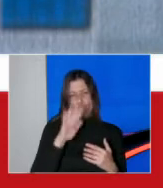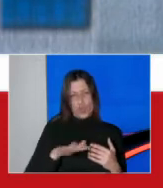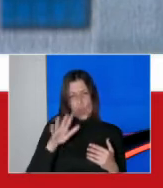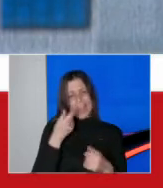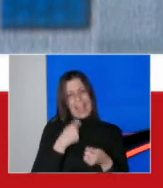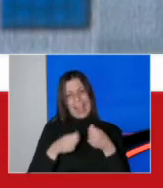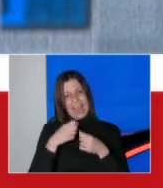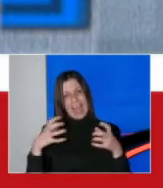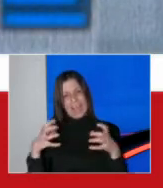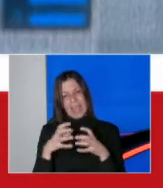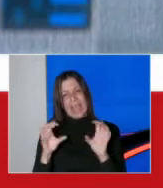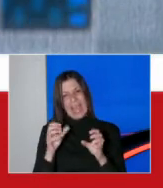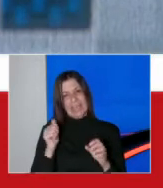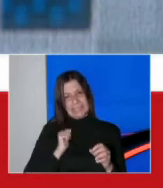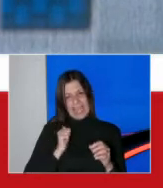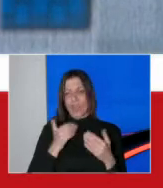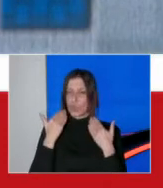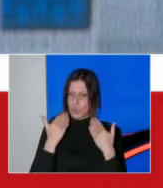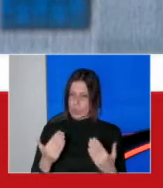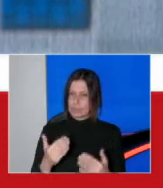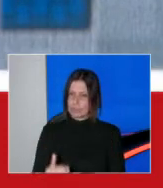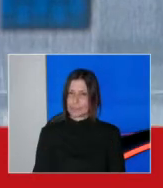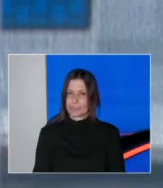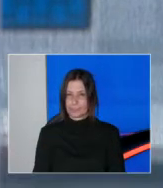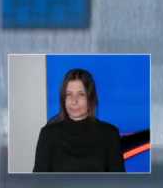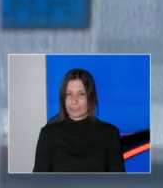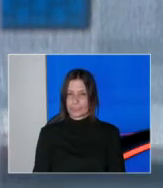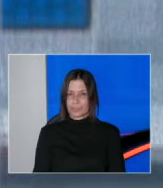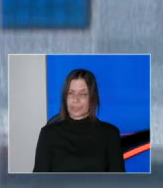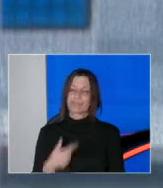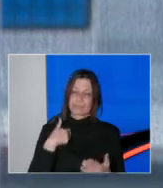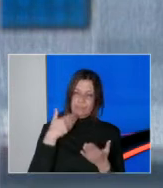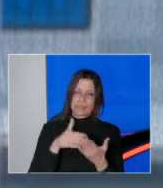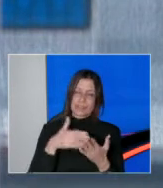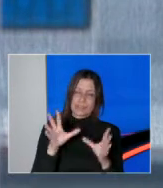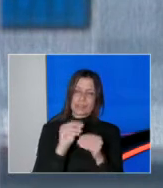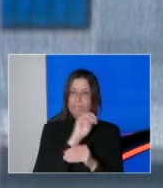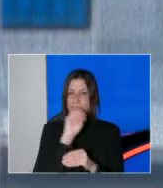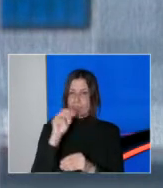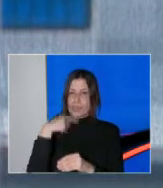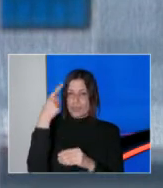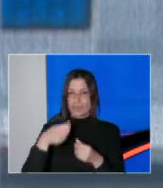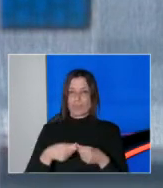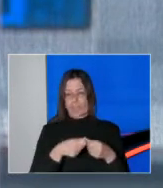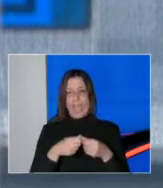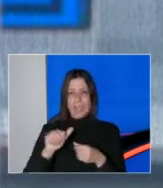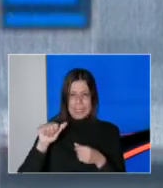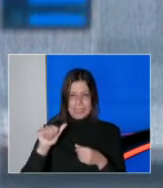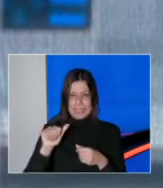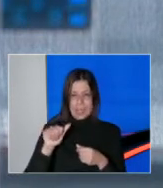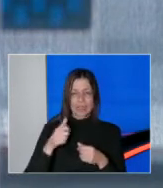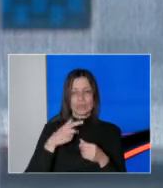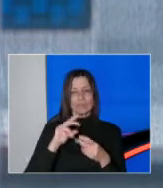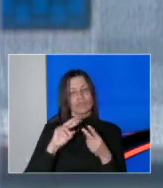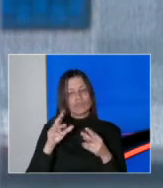וחברה בגלי צהל, תודה רבה לך. אנחנו נמשיך עם הנושא הבא, ארגון אמנסטי